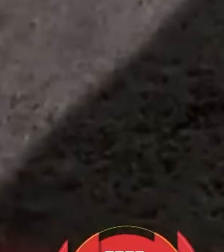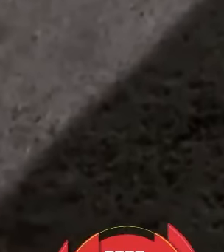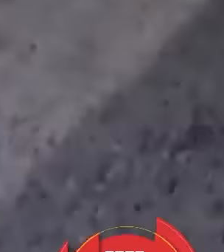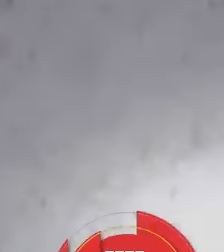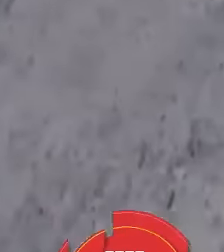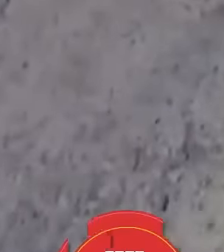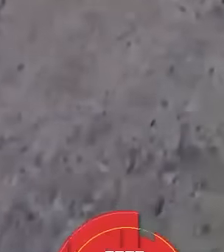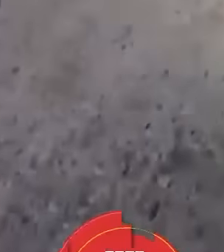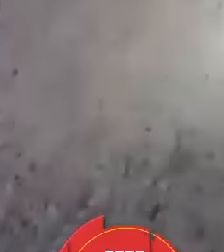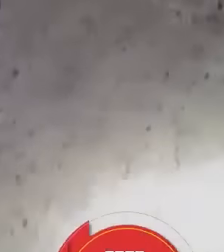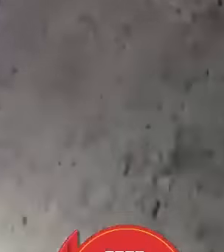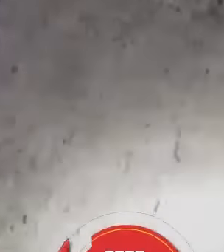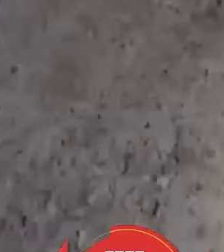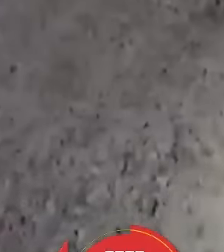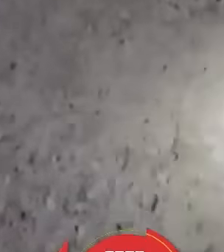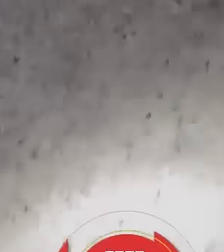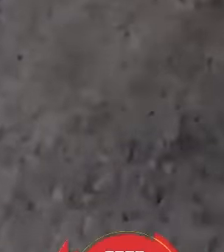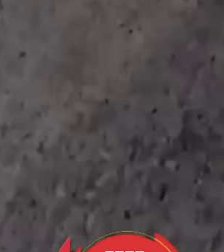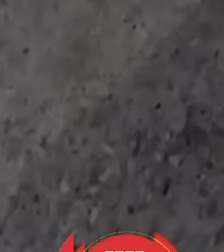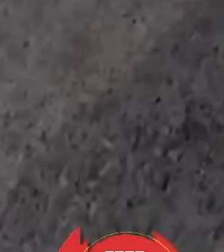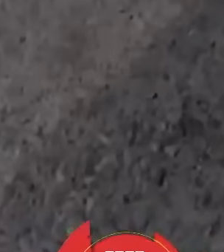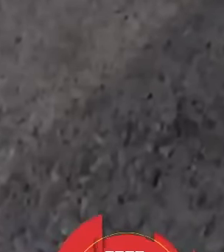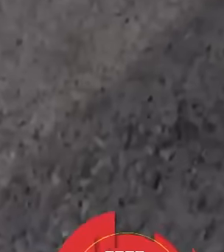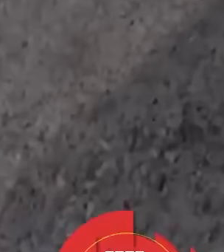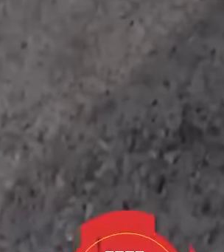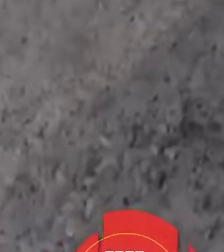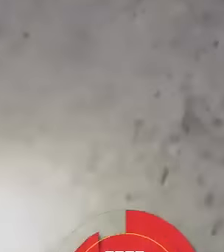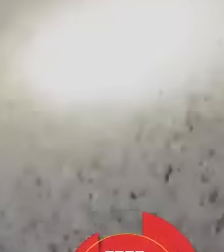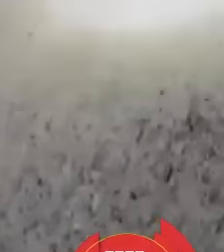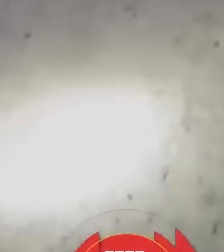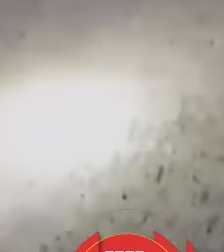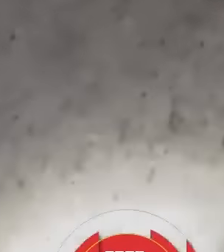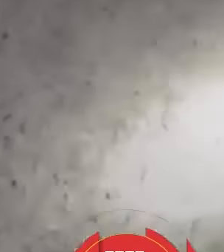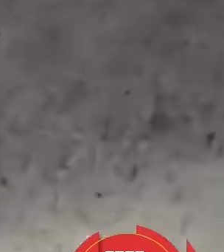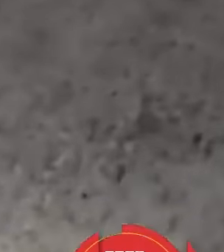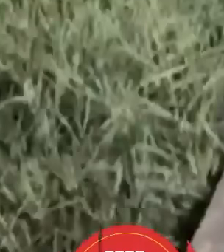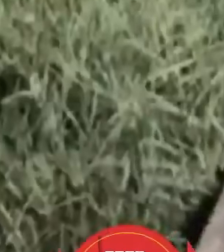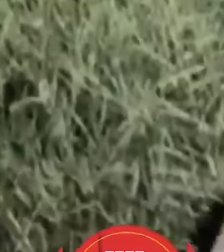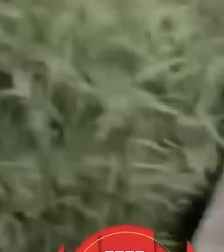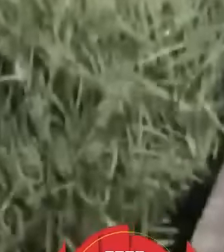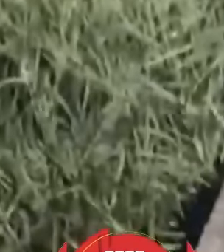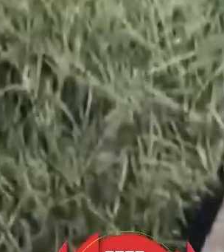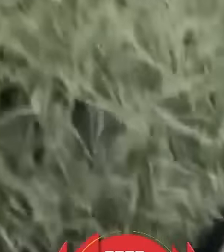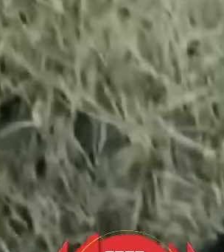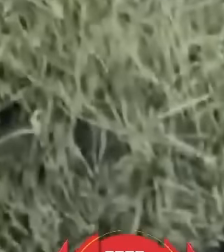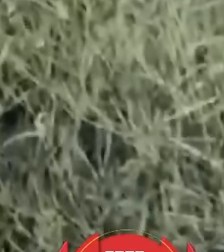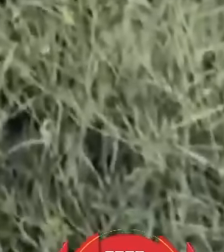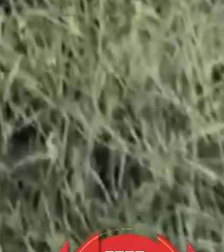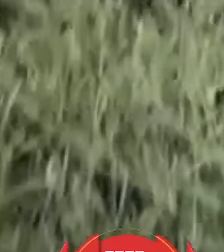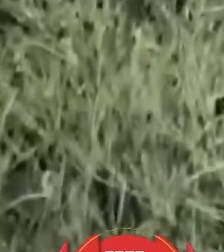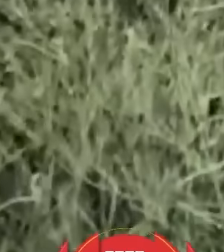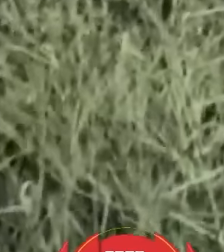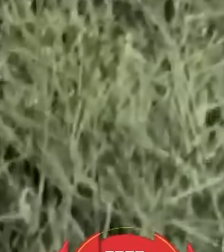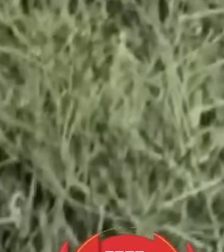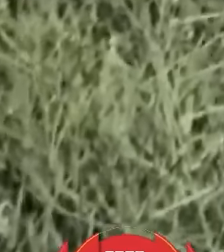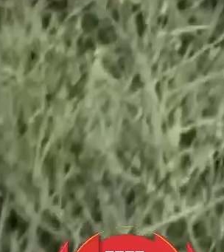งโรจน์ก็ไปเจอเนี่ยแหละค่ะลูกเสือโคร่งขนาดกลางนอนอยู่หน้าบ้านกู้ภัยชาวบ้านก็เรียกออกมาออกมาออกมาออกมาม